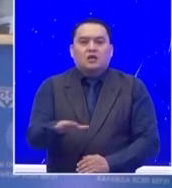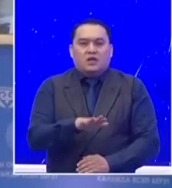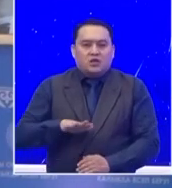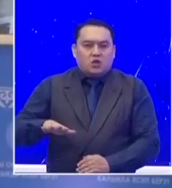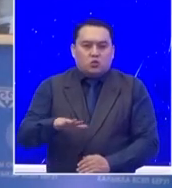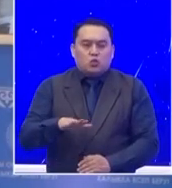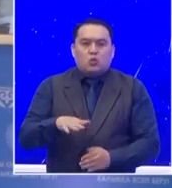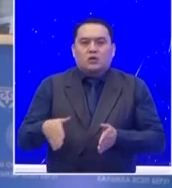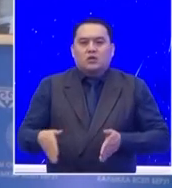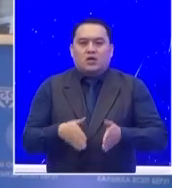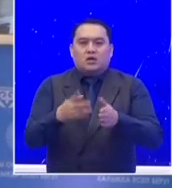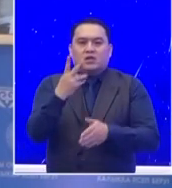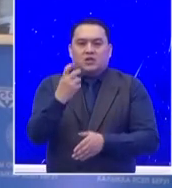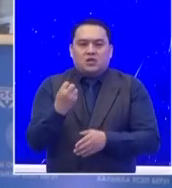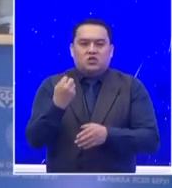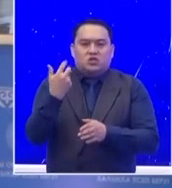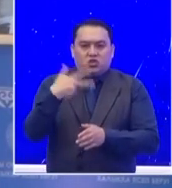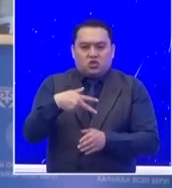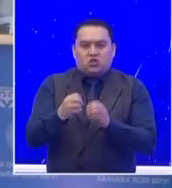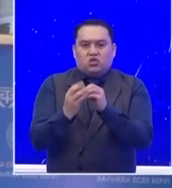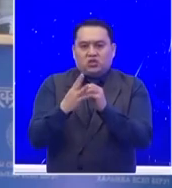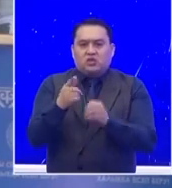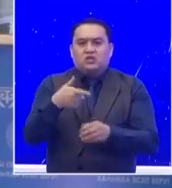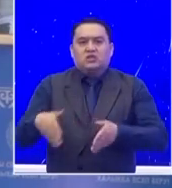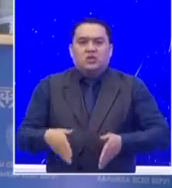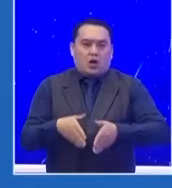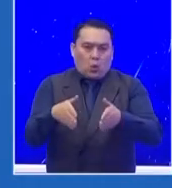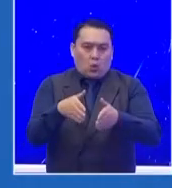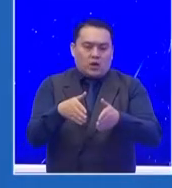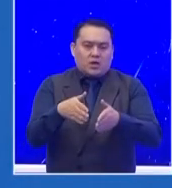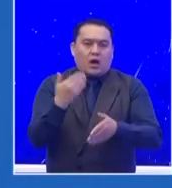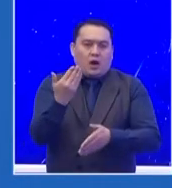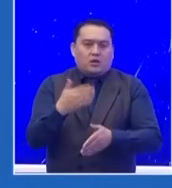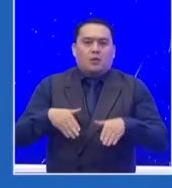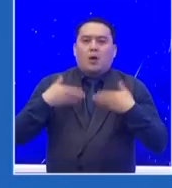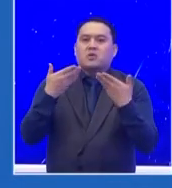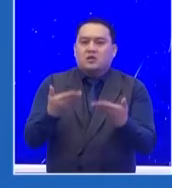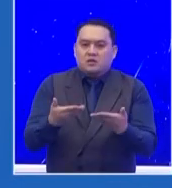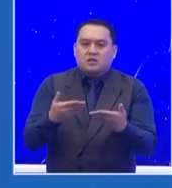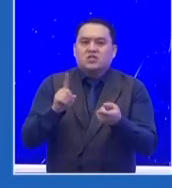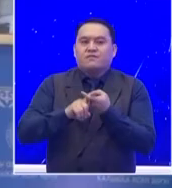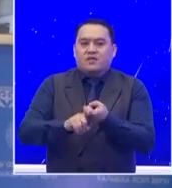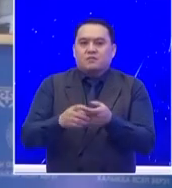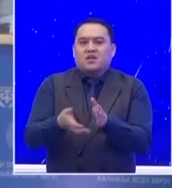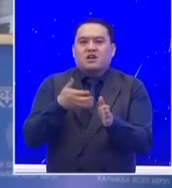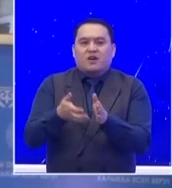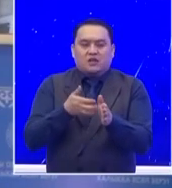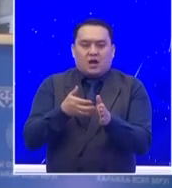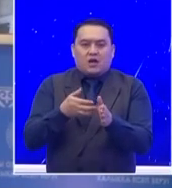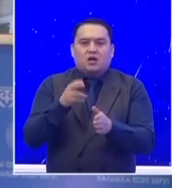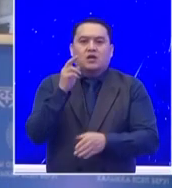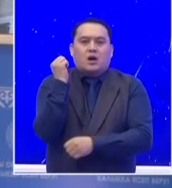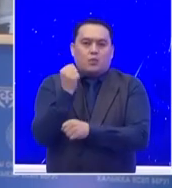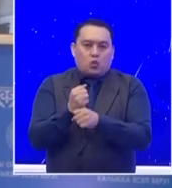около 314 километров этой дороги. Вот. Они к нам обратились в связи с дефицитом